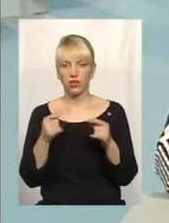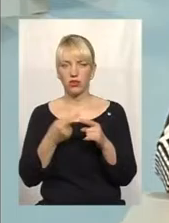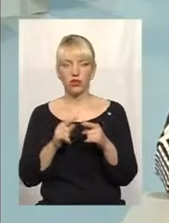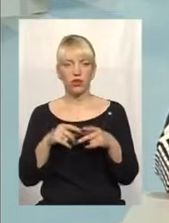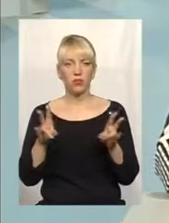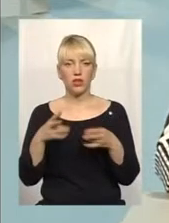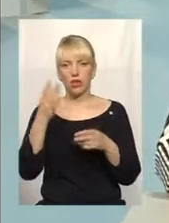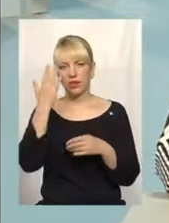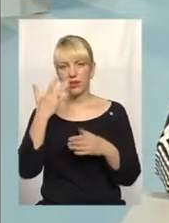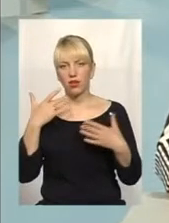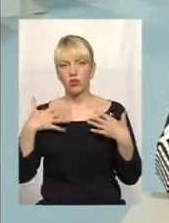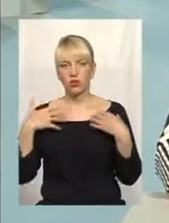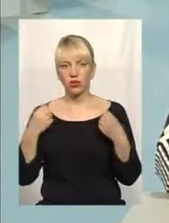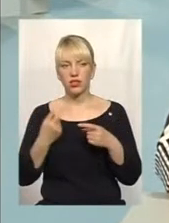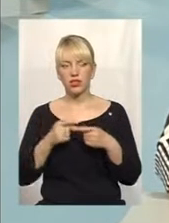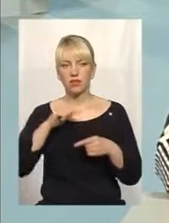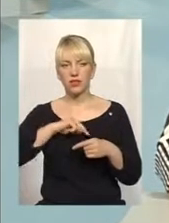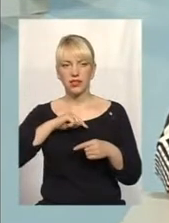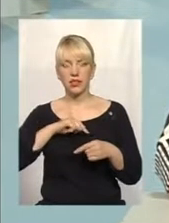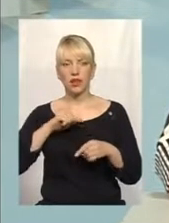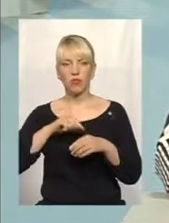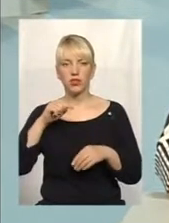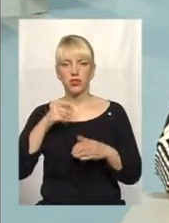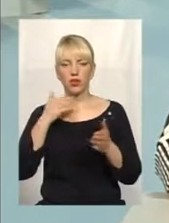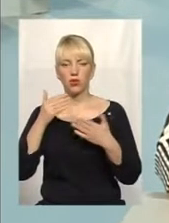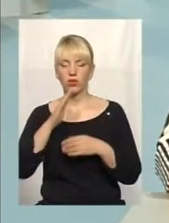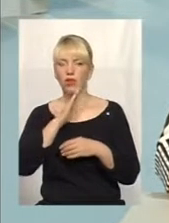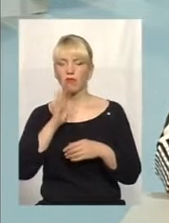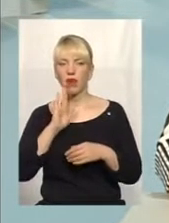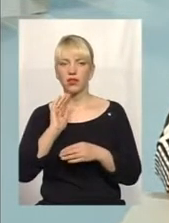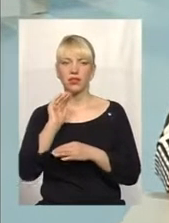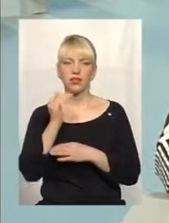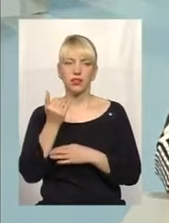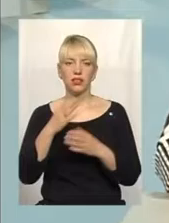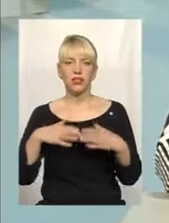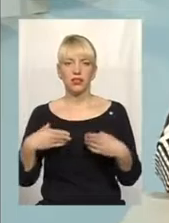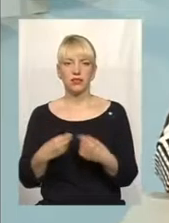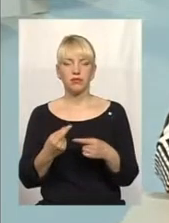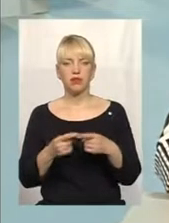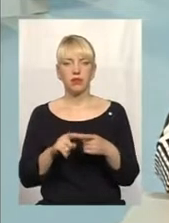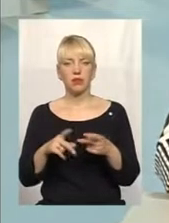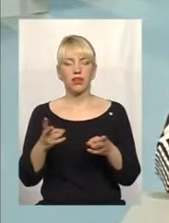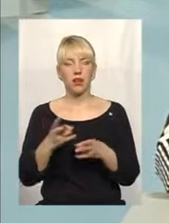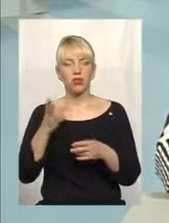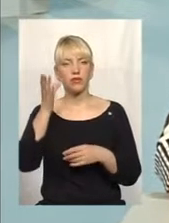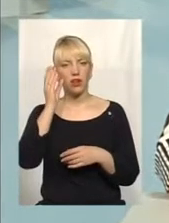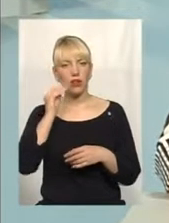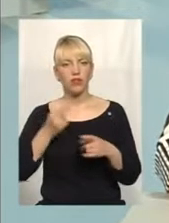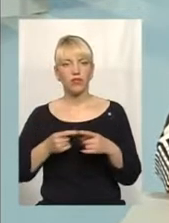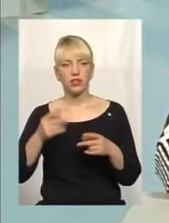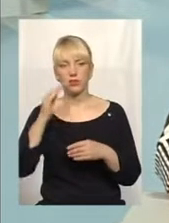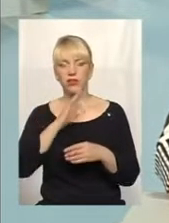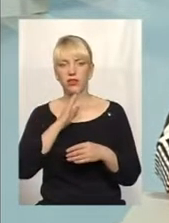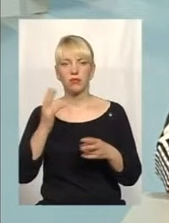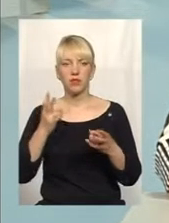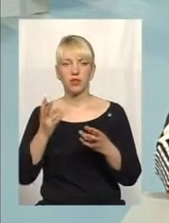Літнє оздоровлення – це плюс психоемоційний контакт матері, дитини, сім'ї. Це також треба враховувати. І, напевно, батьки повинні